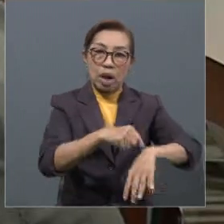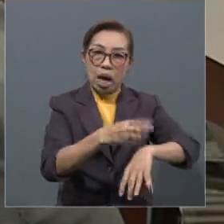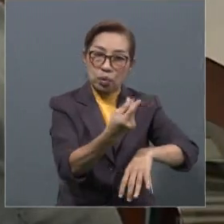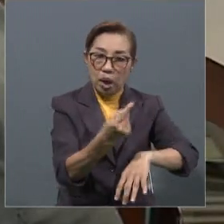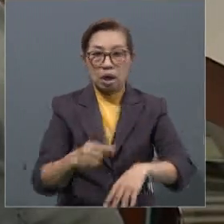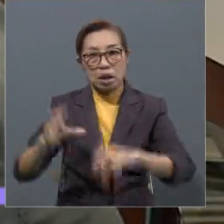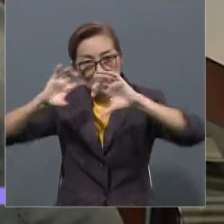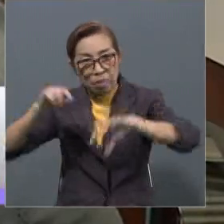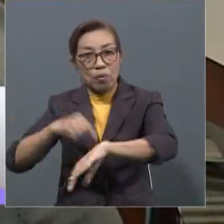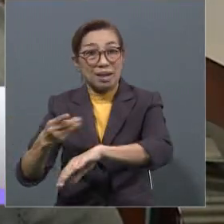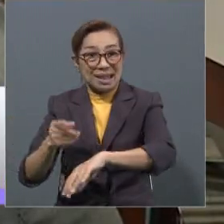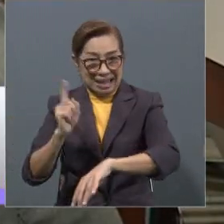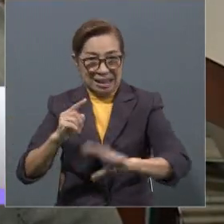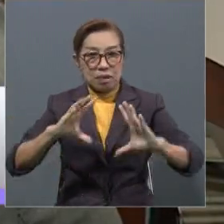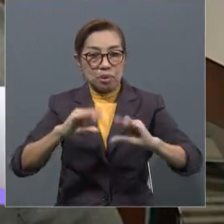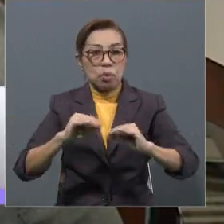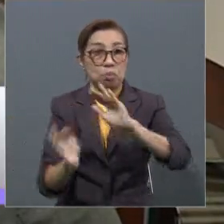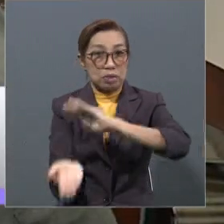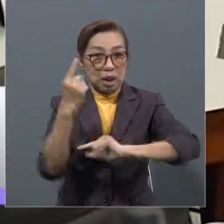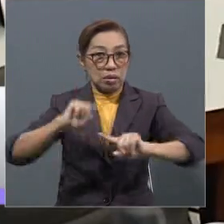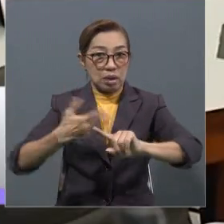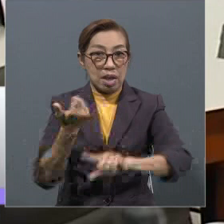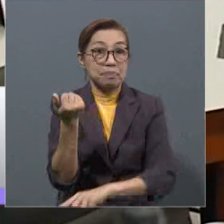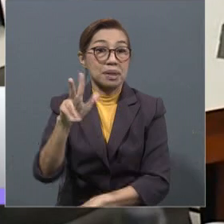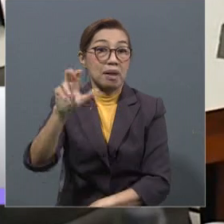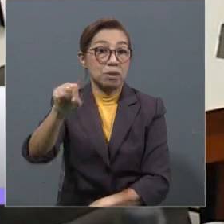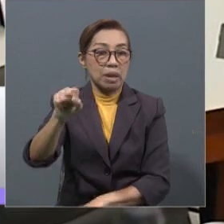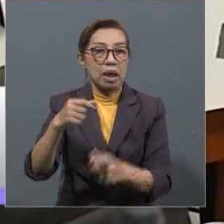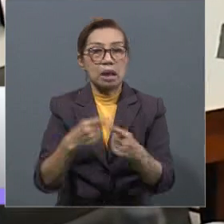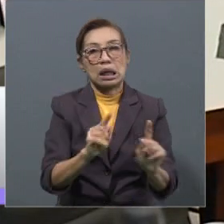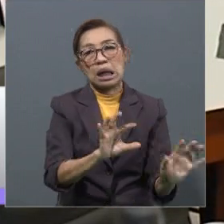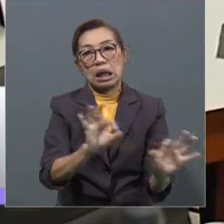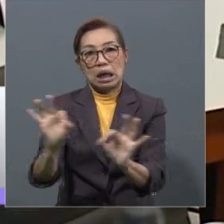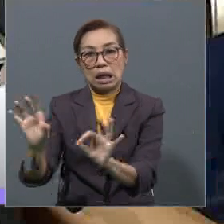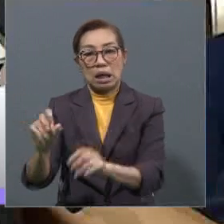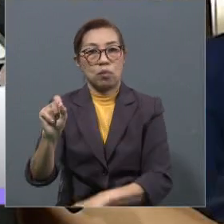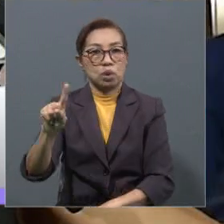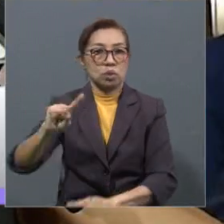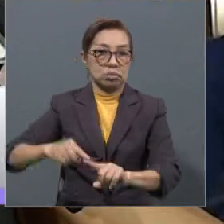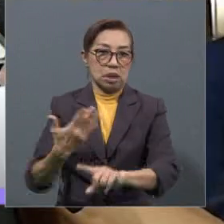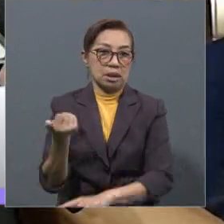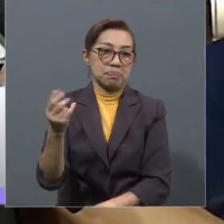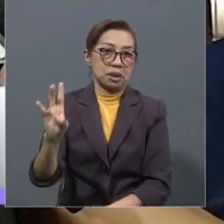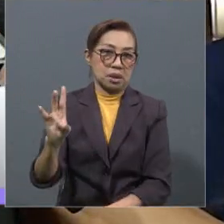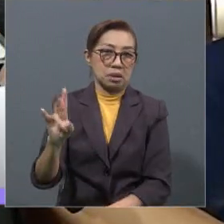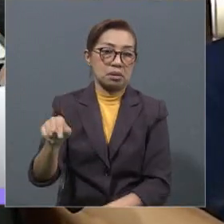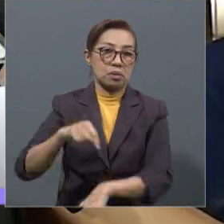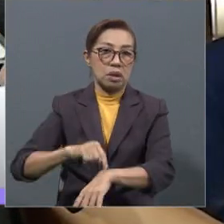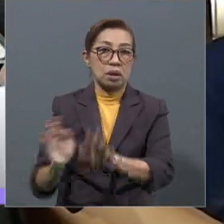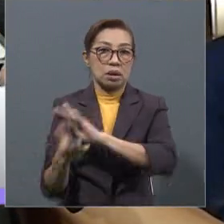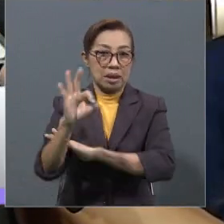การจะมีขึ้นในช่วงเช้าวันนี้ 13พฤษภาคมนะคะแต่ว่าเลื่อนออกไปเป็นวันศุกร์ที่ 17พฤษภาคมเวลา